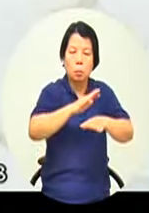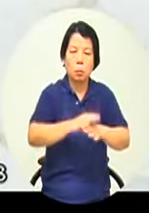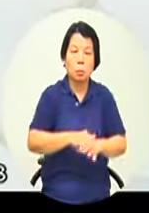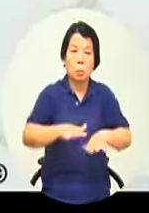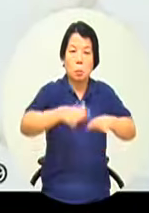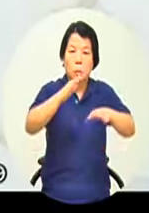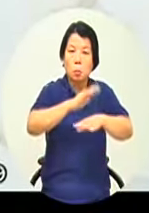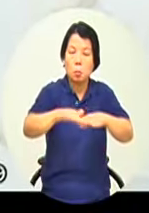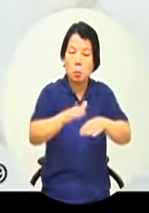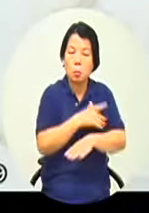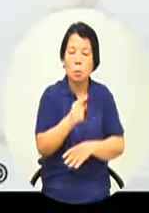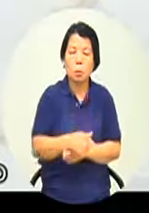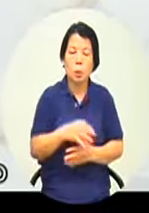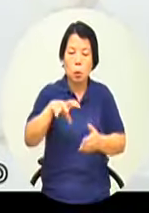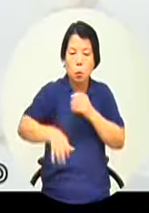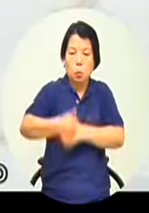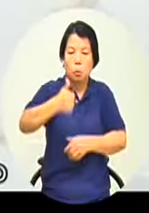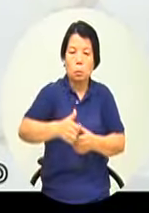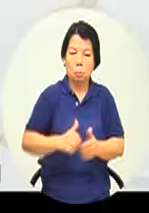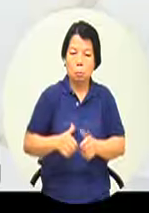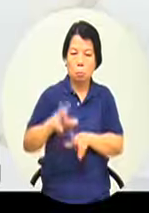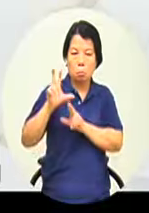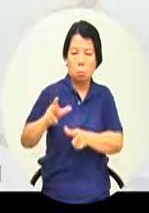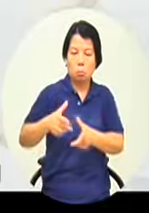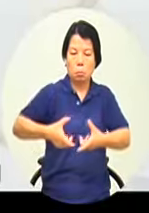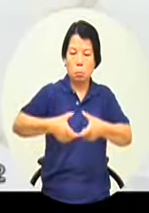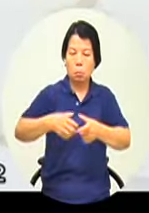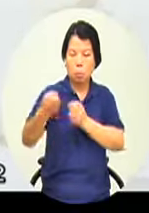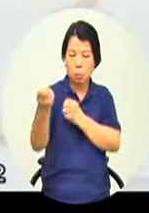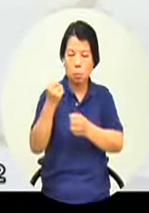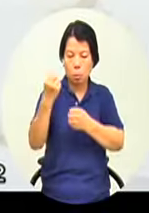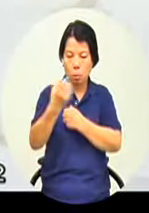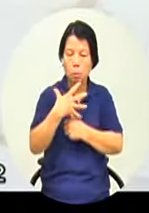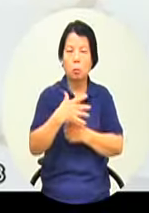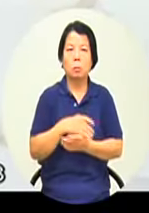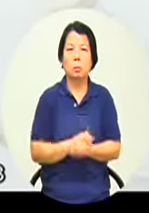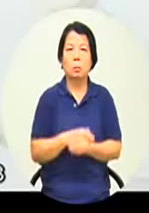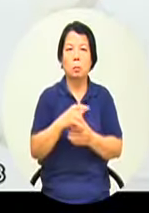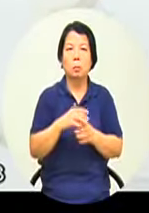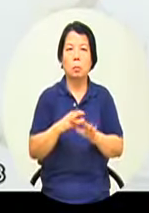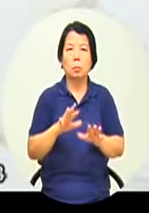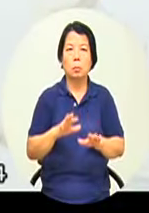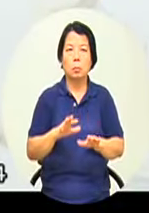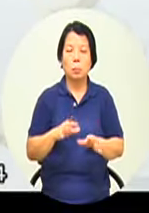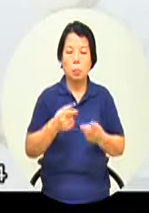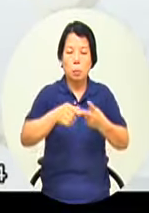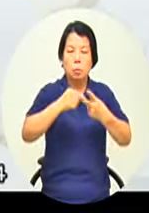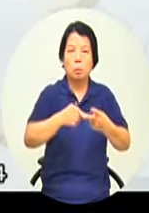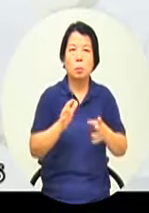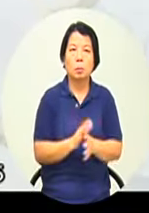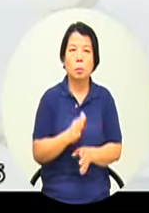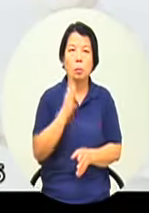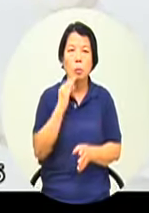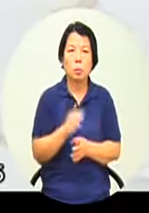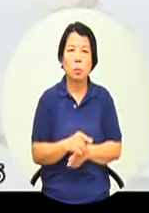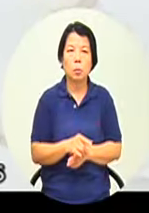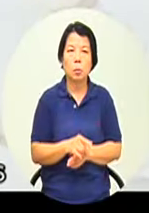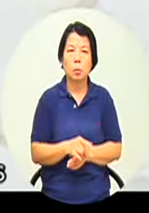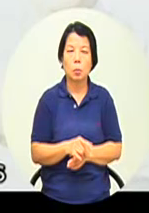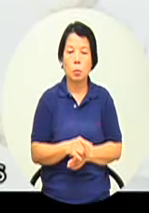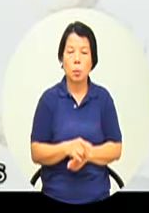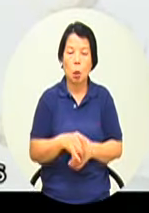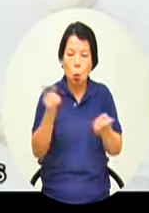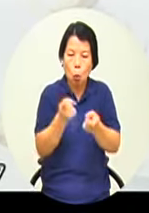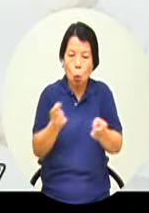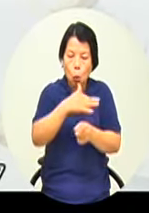请局长很诚实的告诉我们鼓山区的民众。然后第二个，鼓山育洪的作用在哪边？